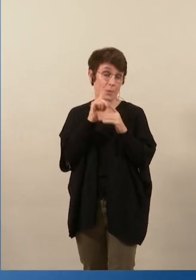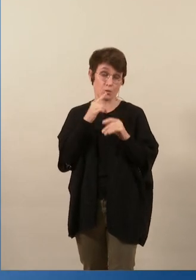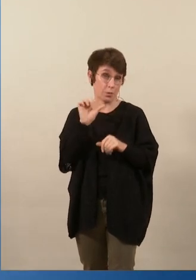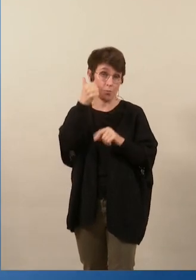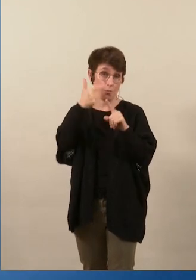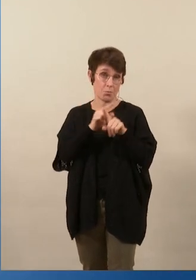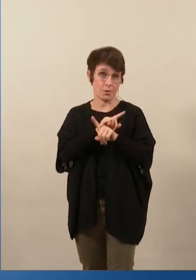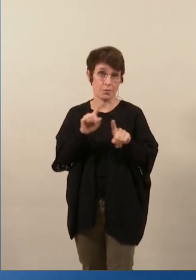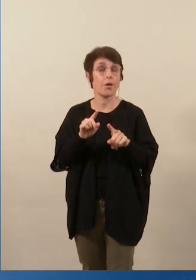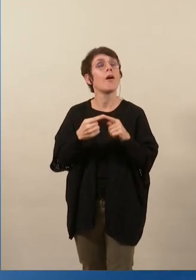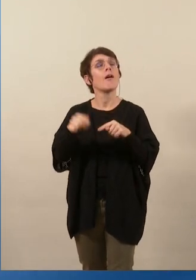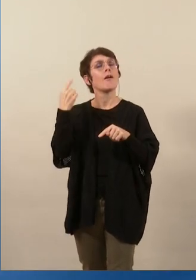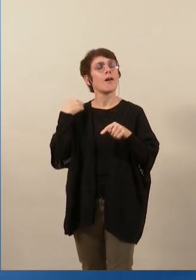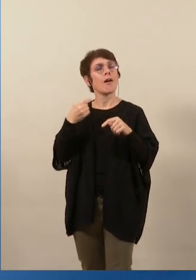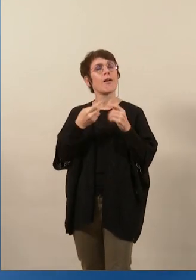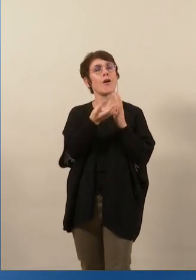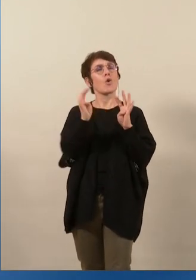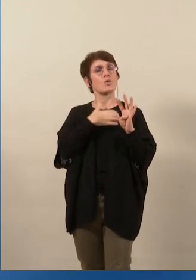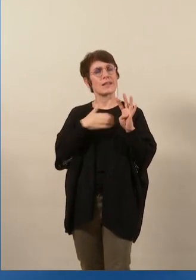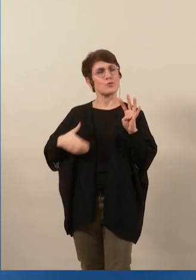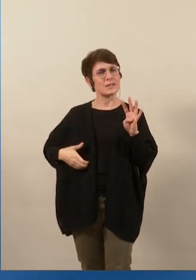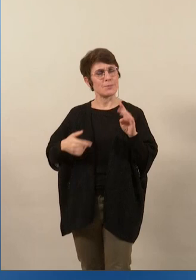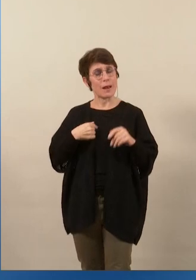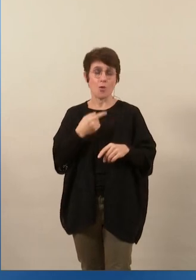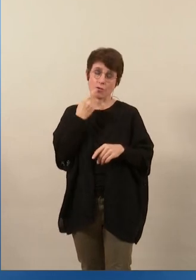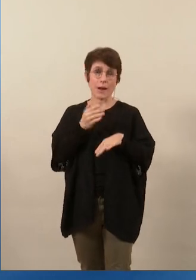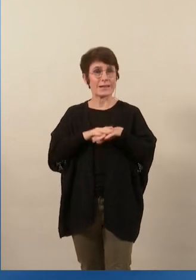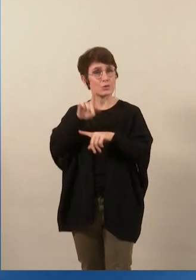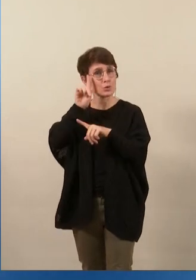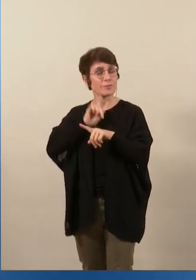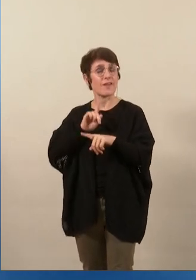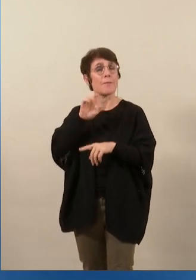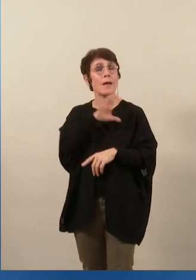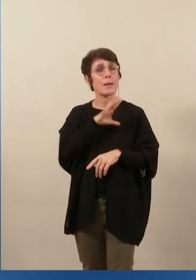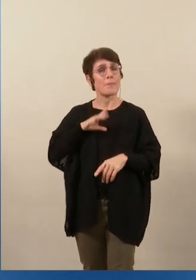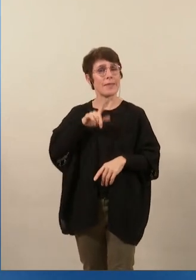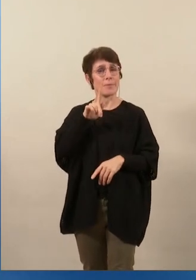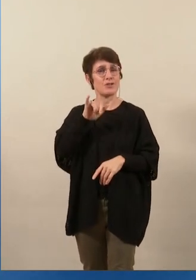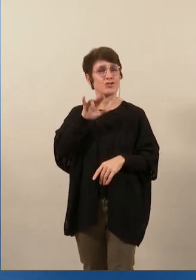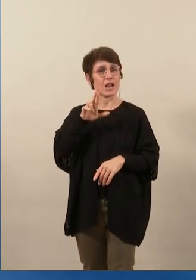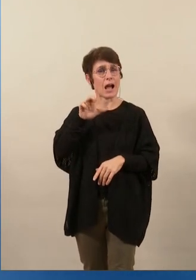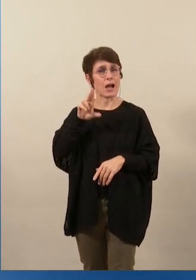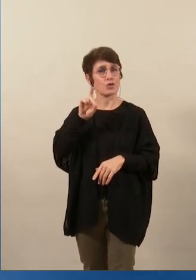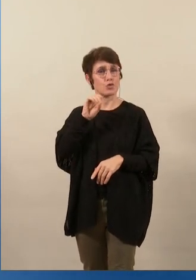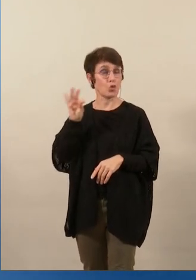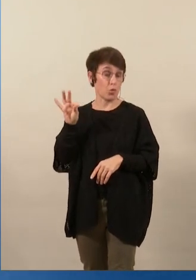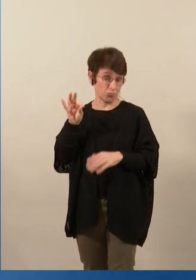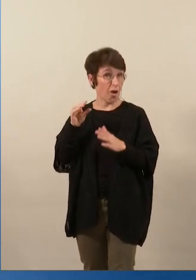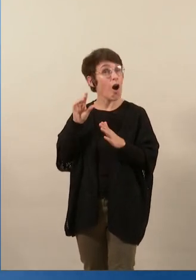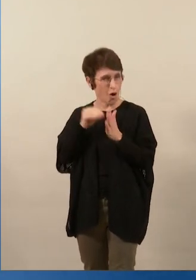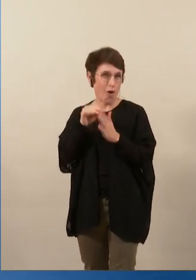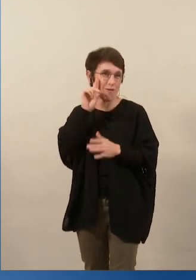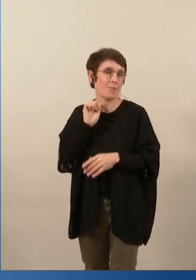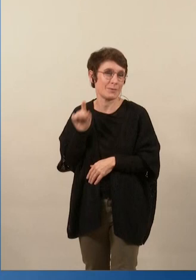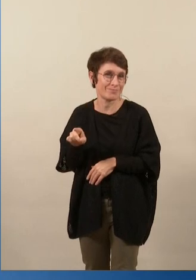municipal la situation de Madame Girardo encore une femme ce double langage ce décalage entre vos actes et vos